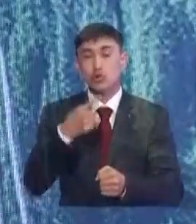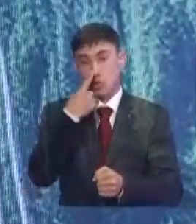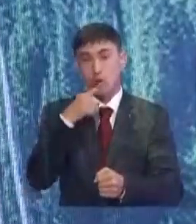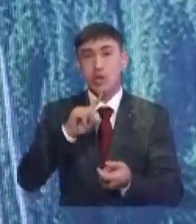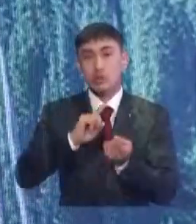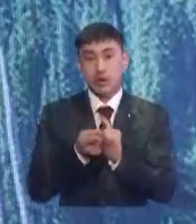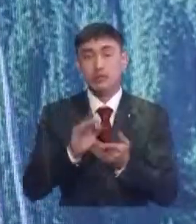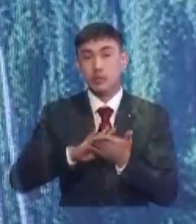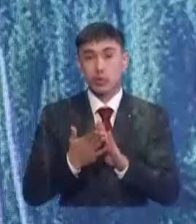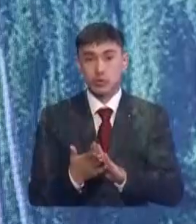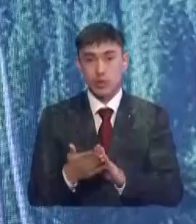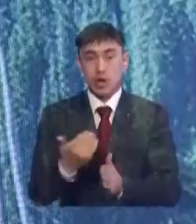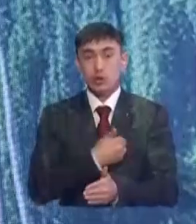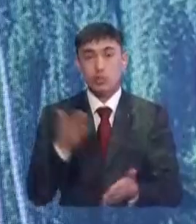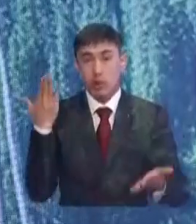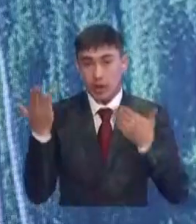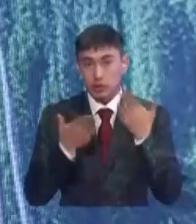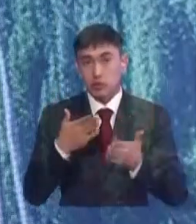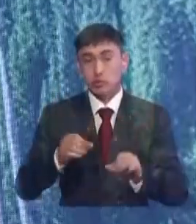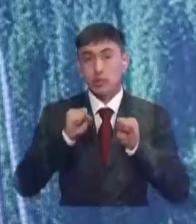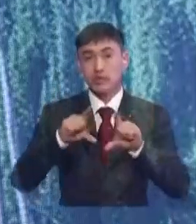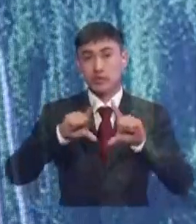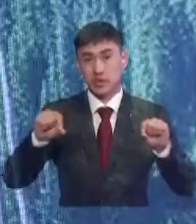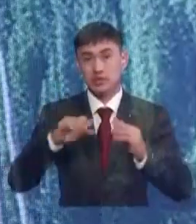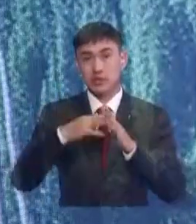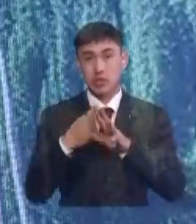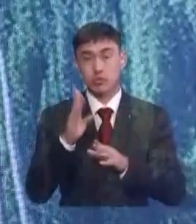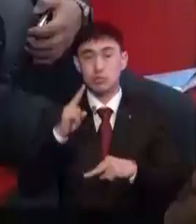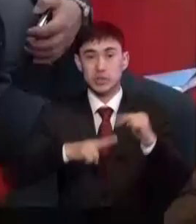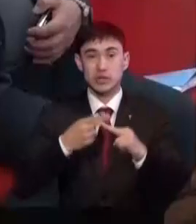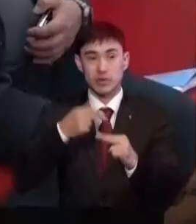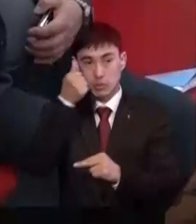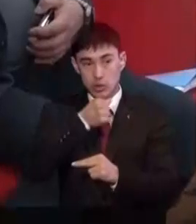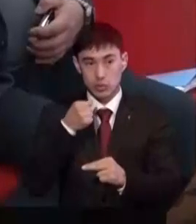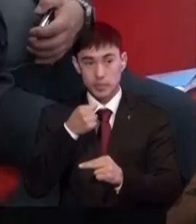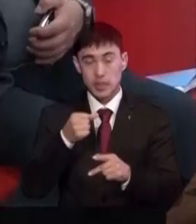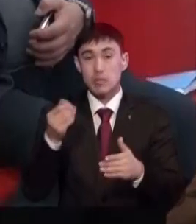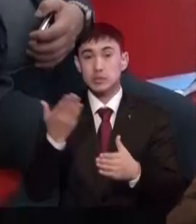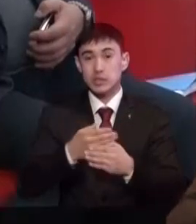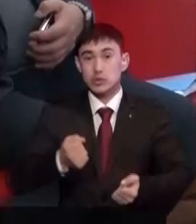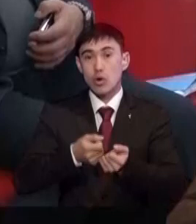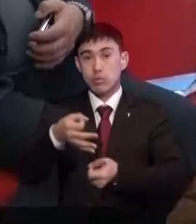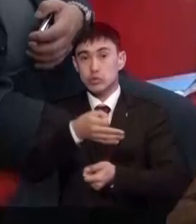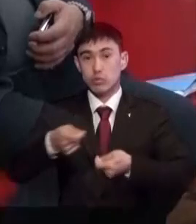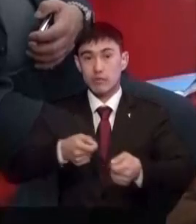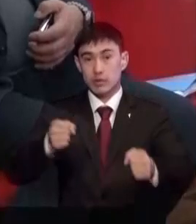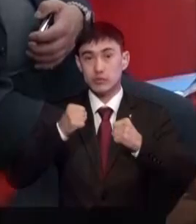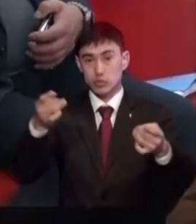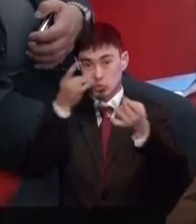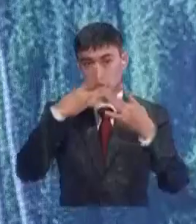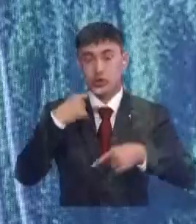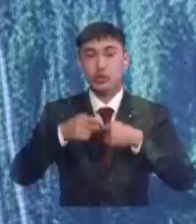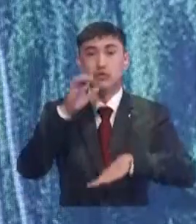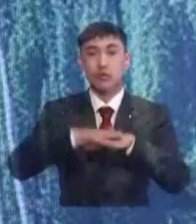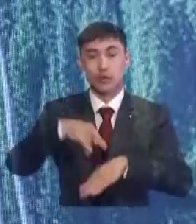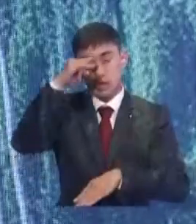мы исправим ситуацию. Хочу вас порадовать, что спортивный зал в селе будет построен в этом году при содействии областного управления физической культуры через